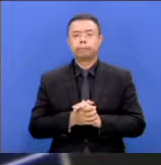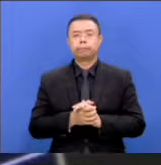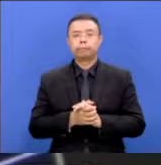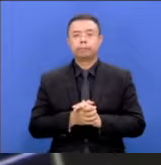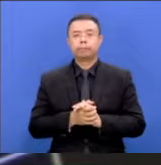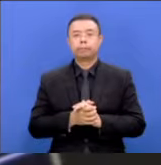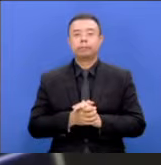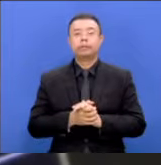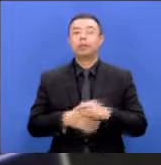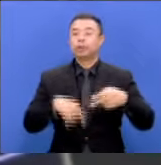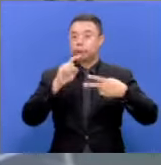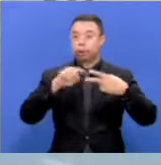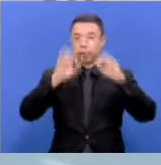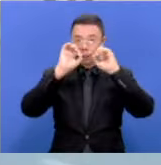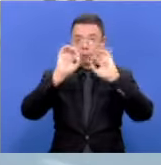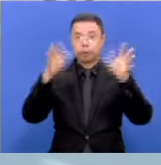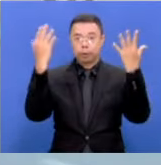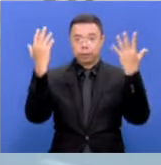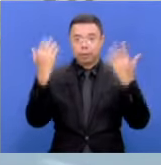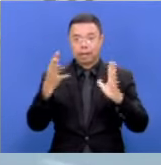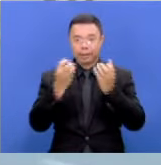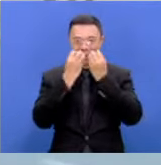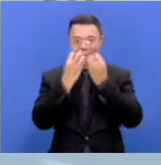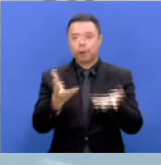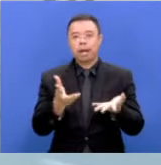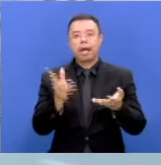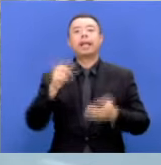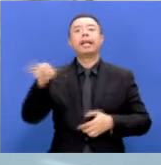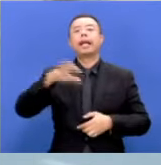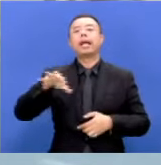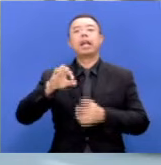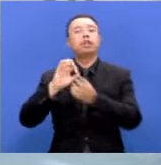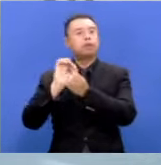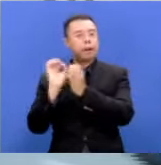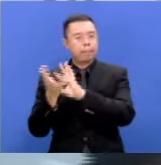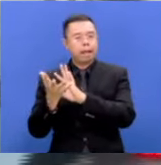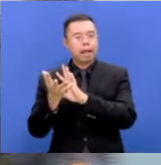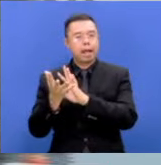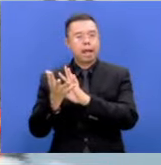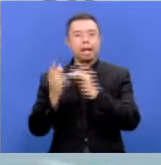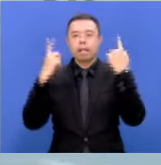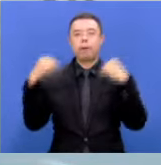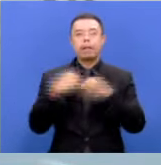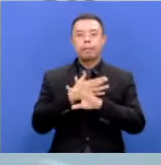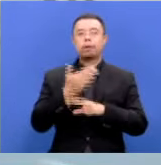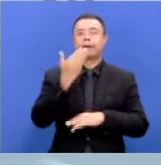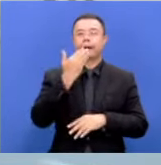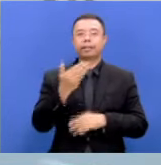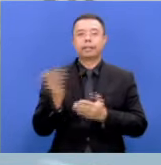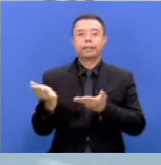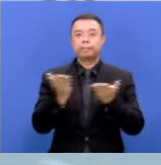Itu tadi Andi Kumala, dua informasi dari wilayah Jawa Timur Bali. Kami kembalikan ke Andi